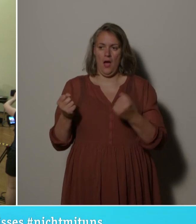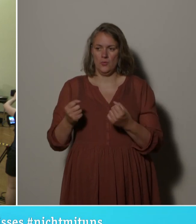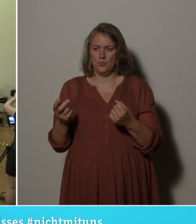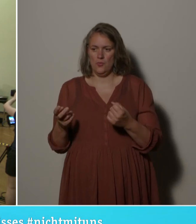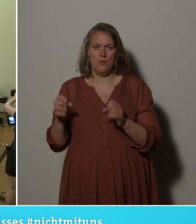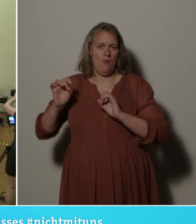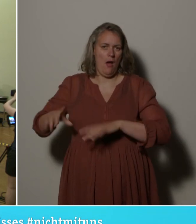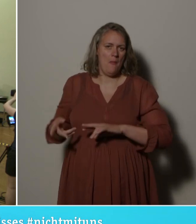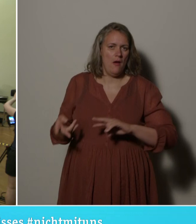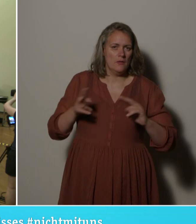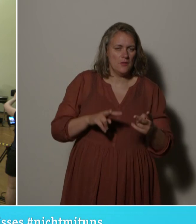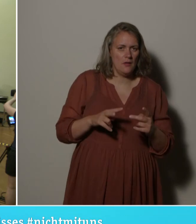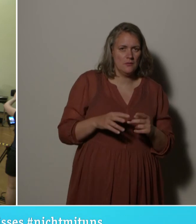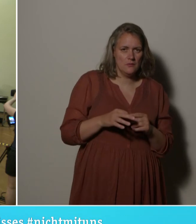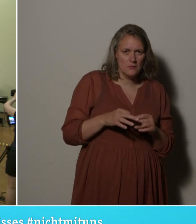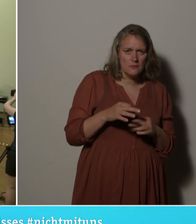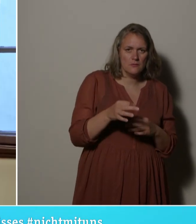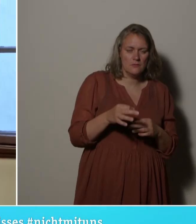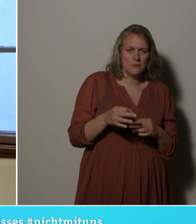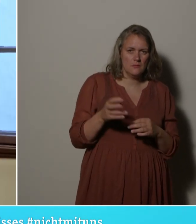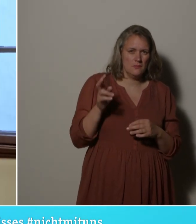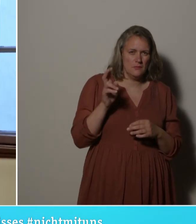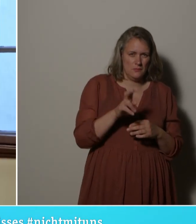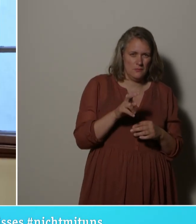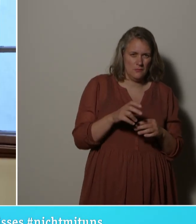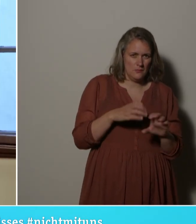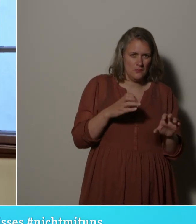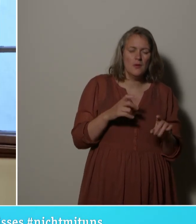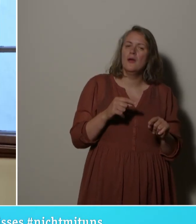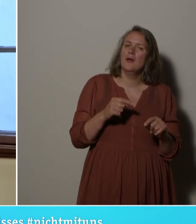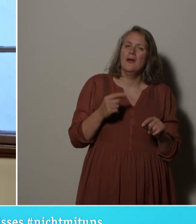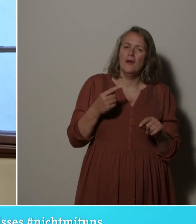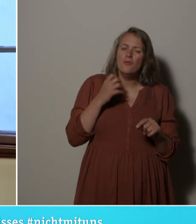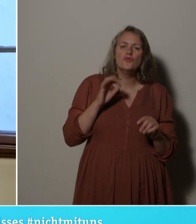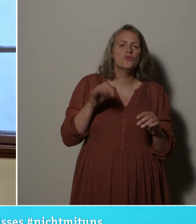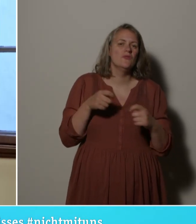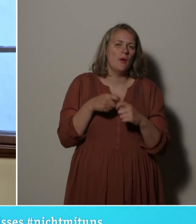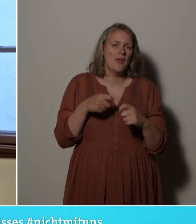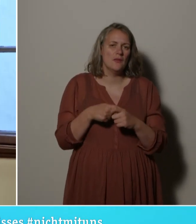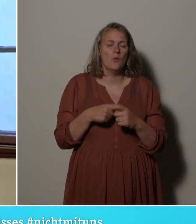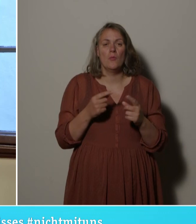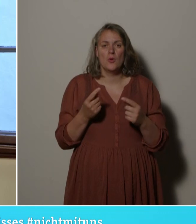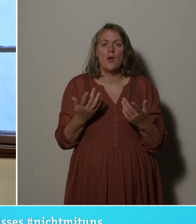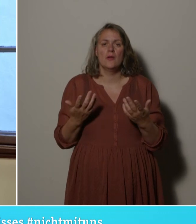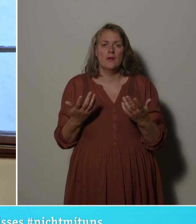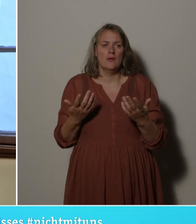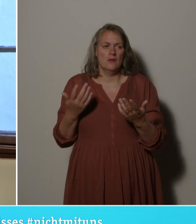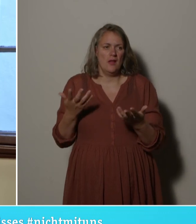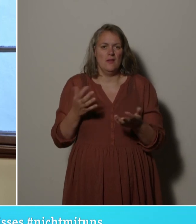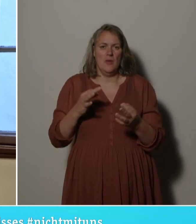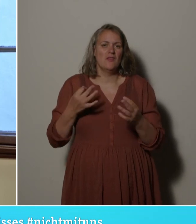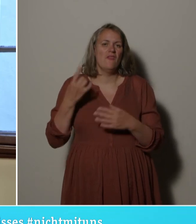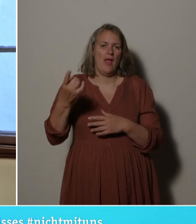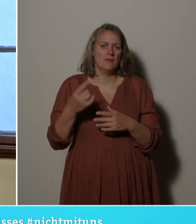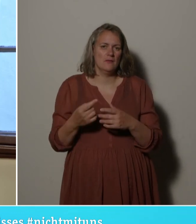gute Verbindung haben. Und das betrifft längere Fahrstrecken und nicht den Kurzstreckentarif. Ich persönlich bin jemand, der viel läuft. Ja, es